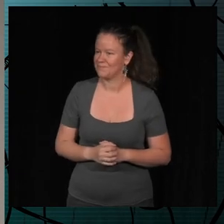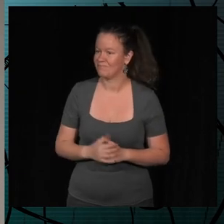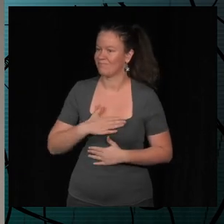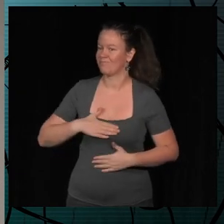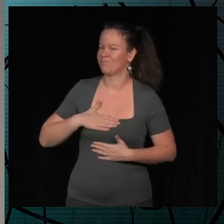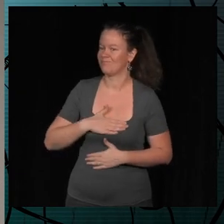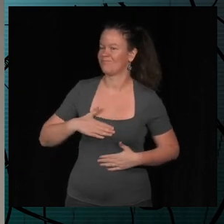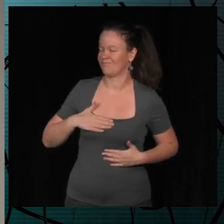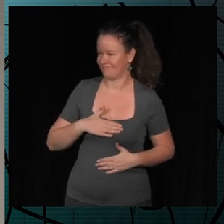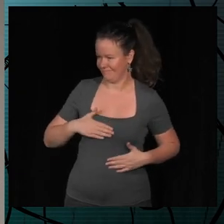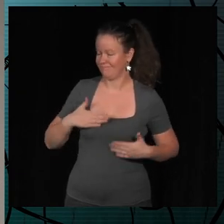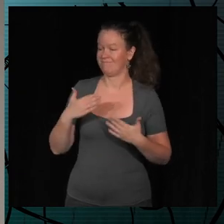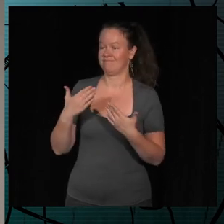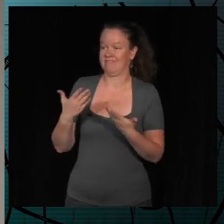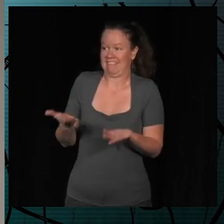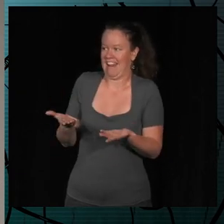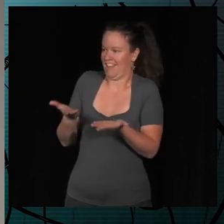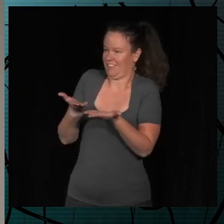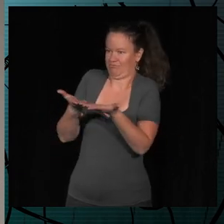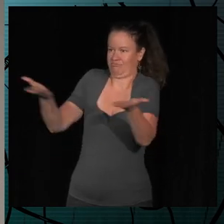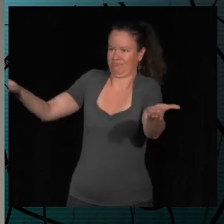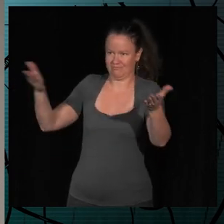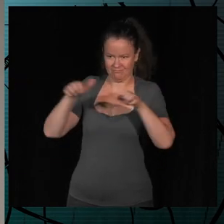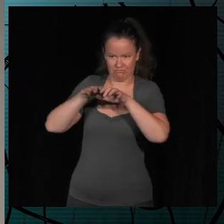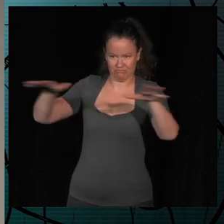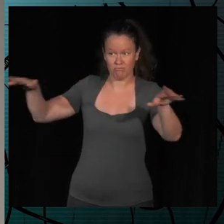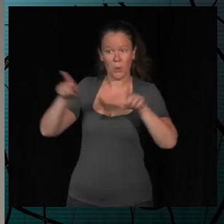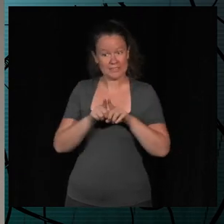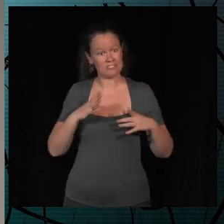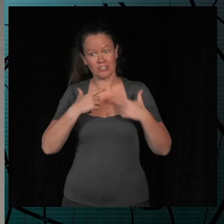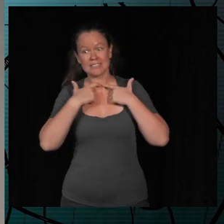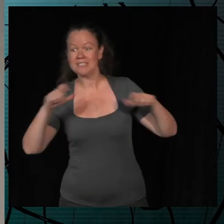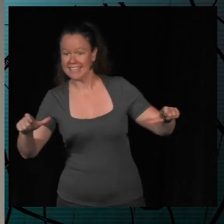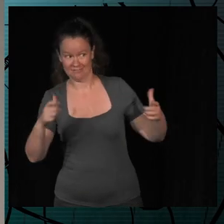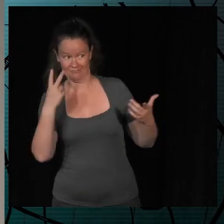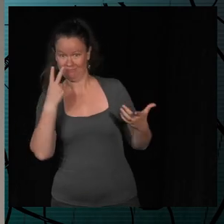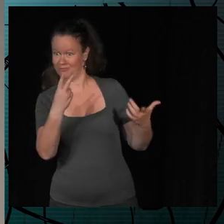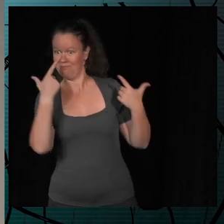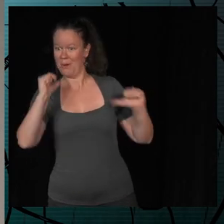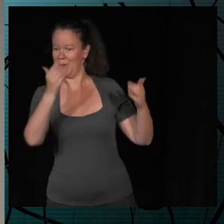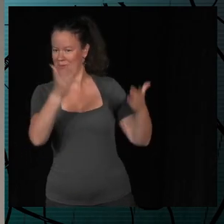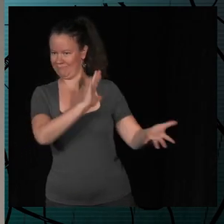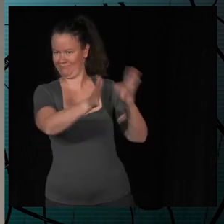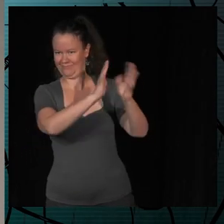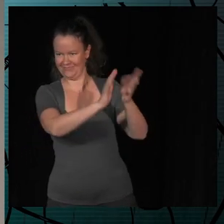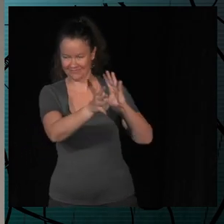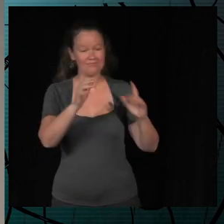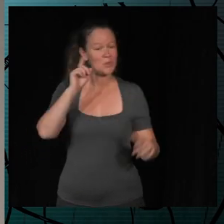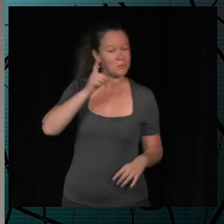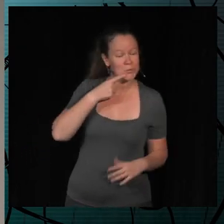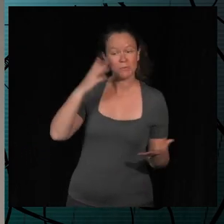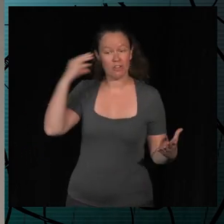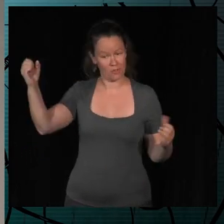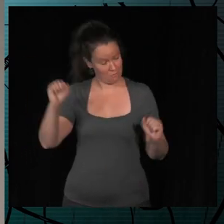diffuser de pouvoir diffuser et rendre accessible comme vous pouvez le voir cette matinée d'étude aux collègues sourd